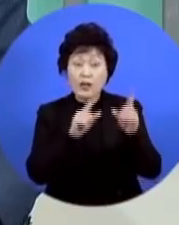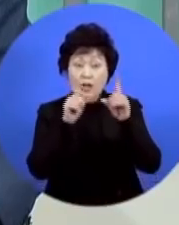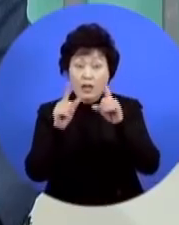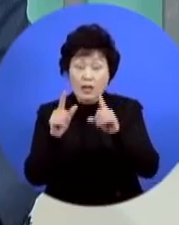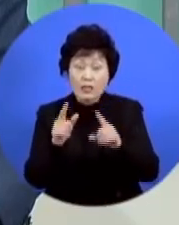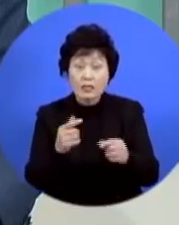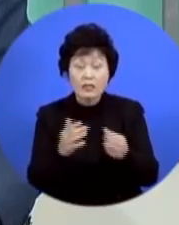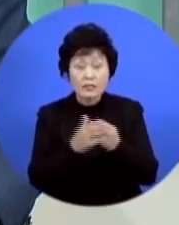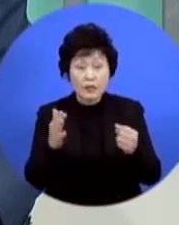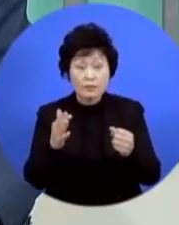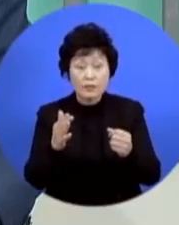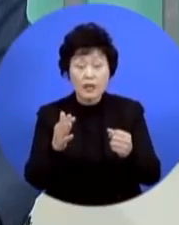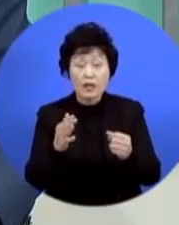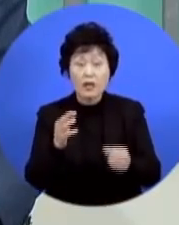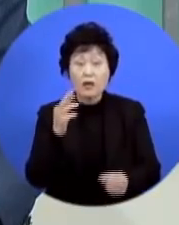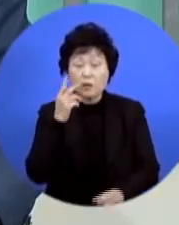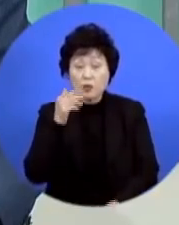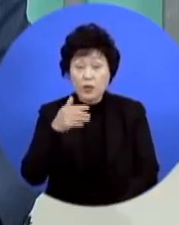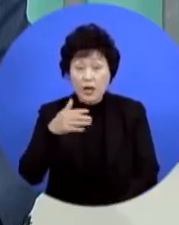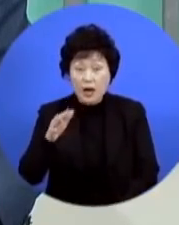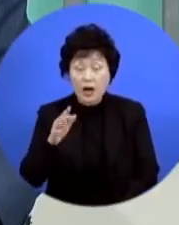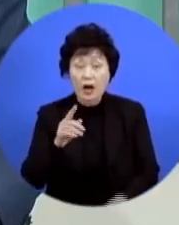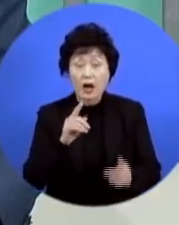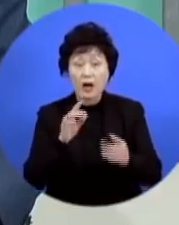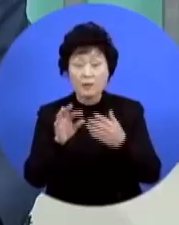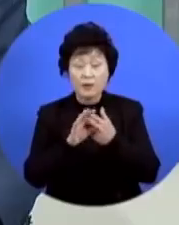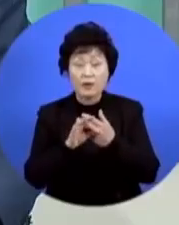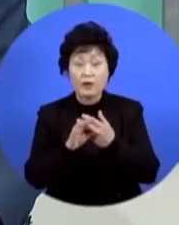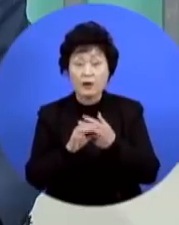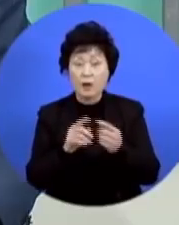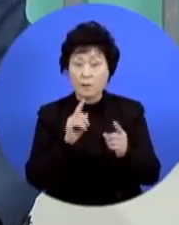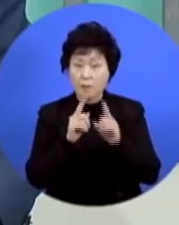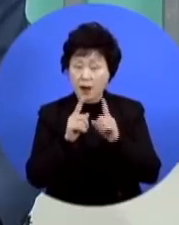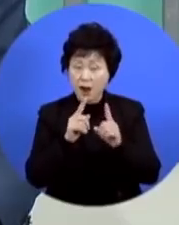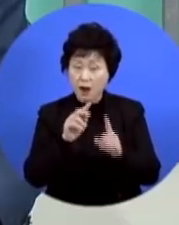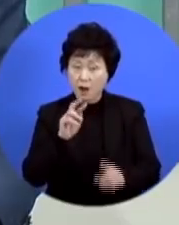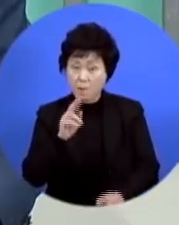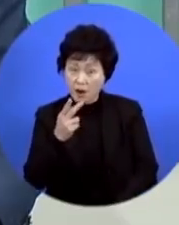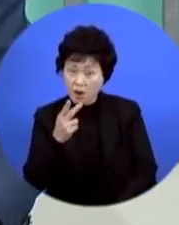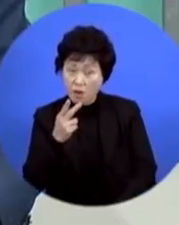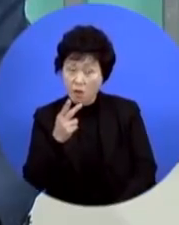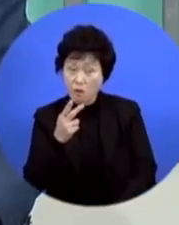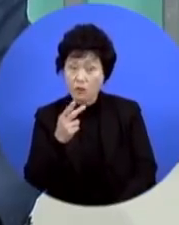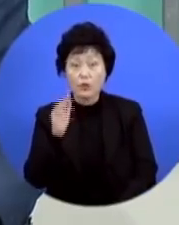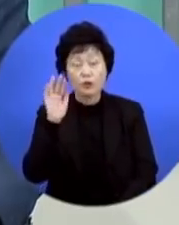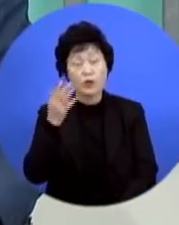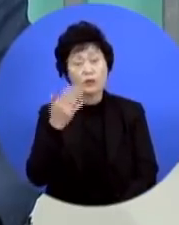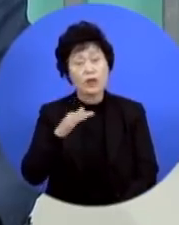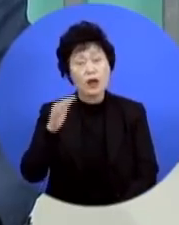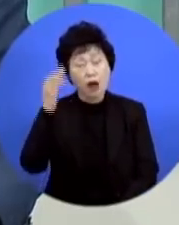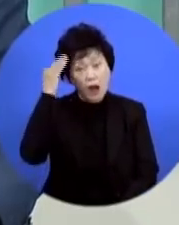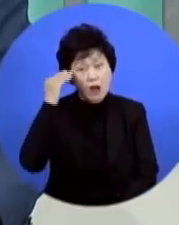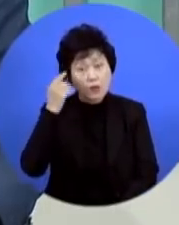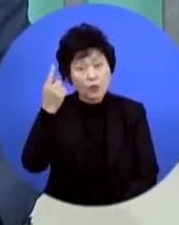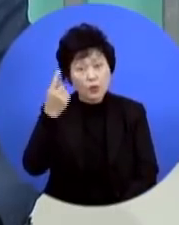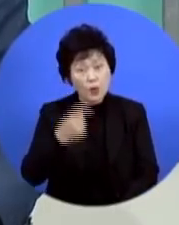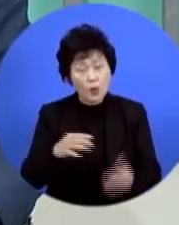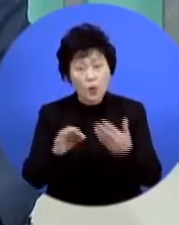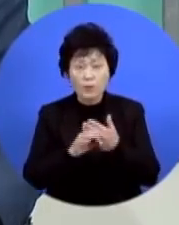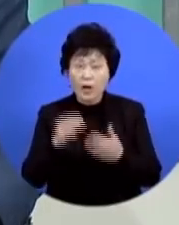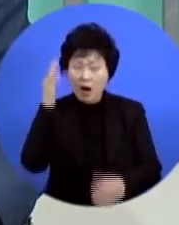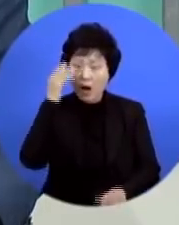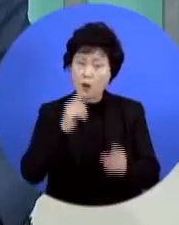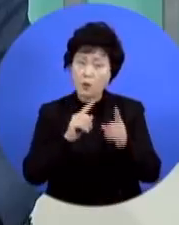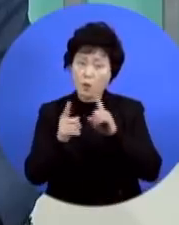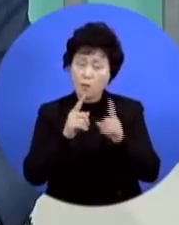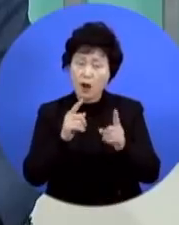중학교 때 가면 그 언어로 바뀌거든요. 예. 예. 빨리 습득이 되니까. 그래서 한국에 오셨으면 이제 한국말도 좀